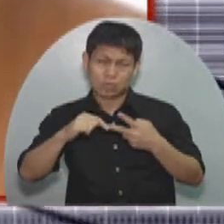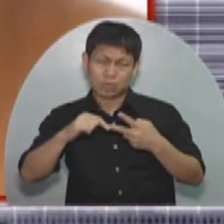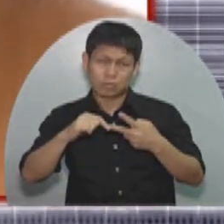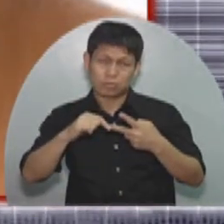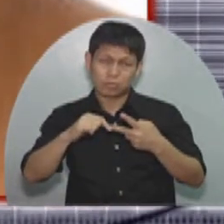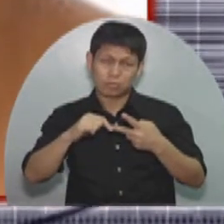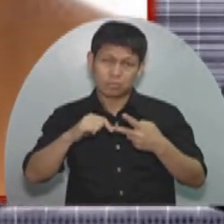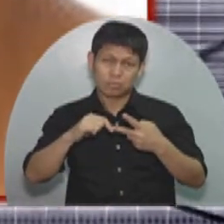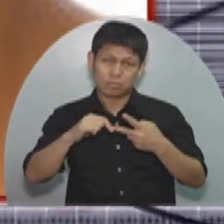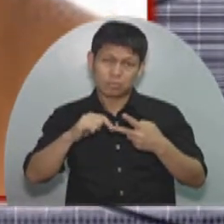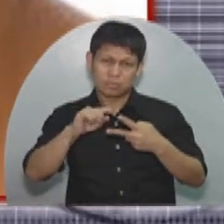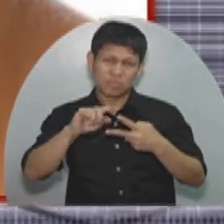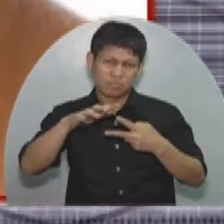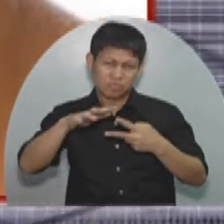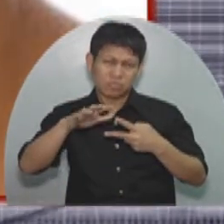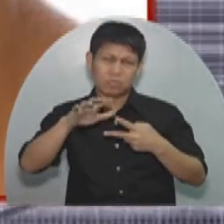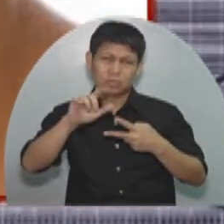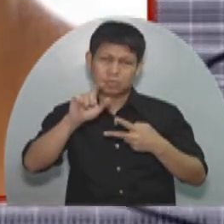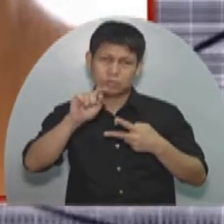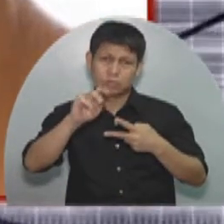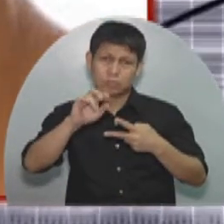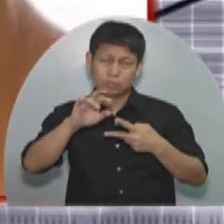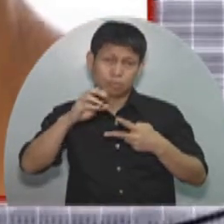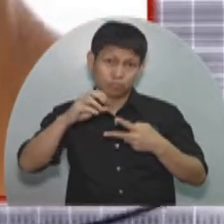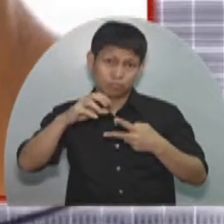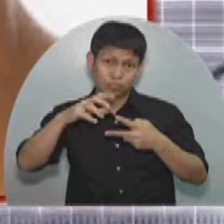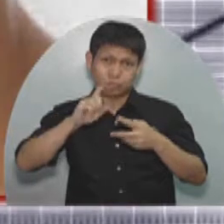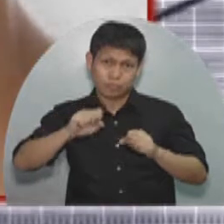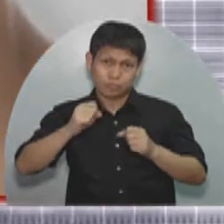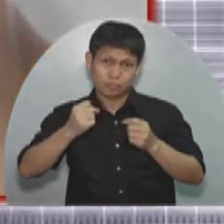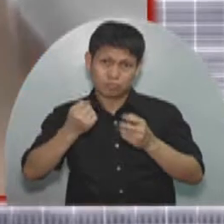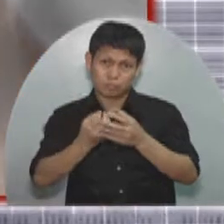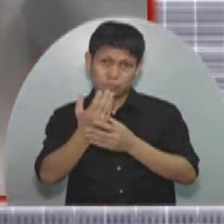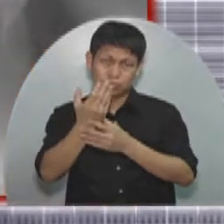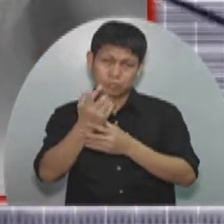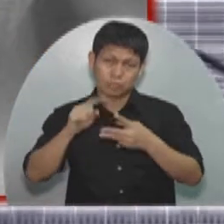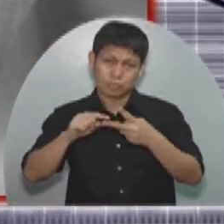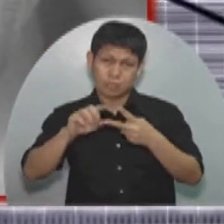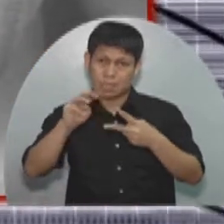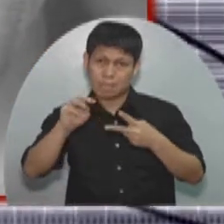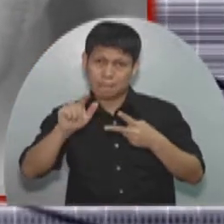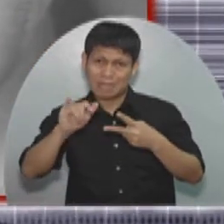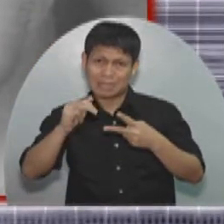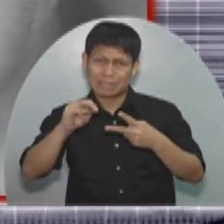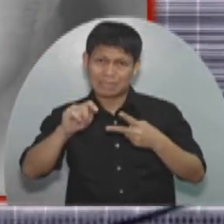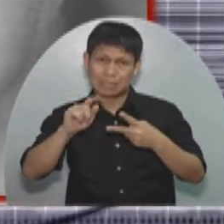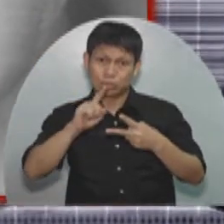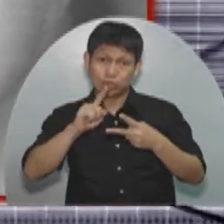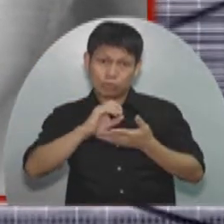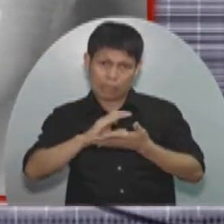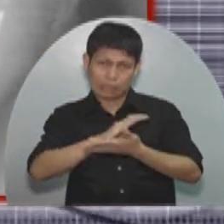po, usually ito po yung mga cystic tumors natin na karaniwan lumalaki. At kapag malignant, ito po